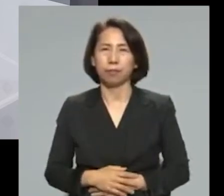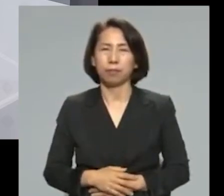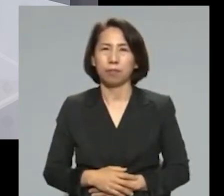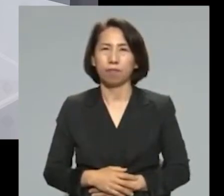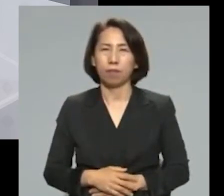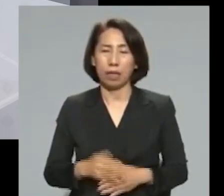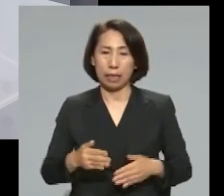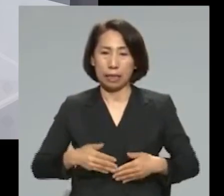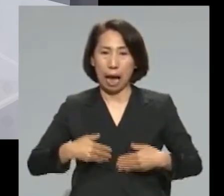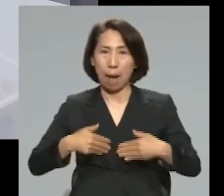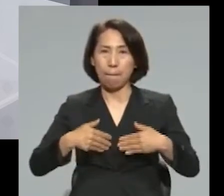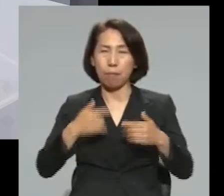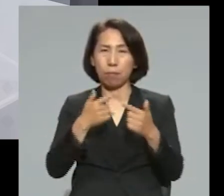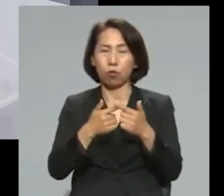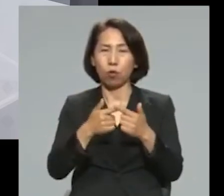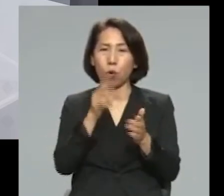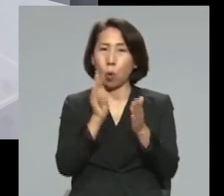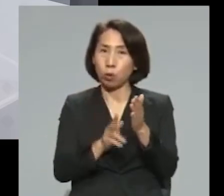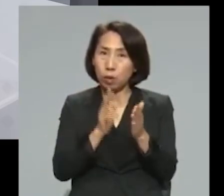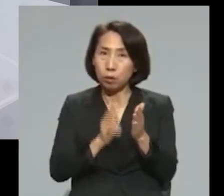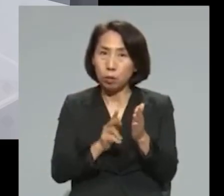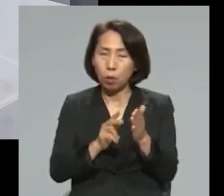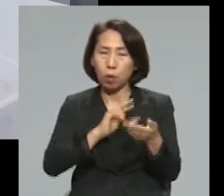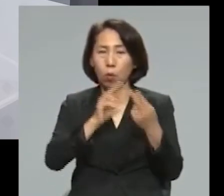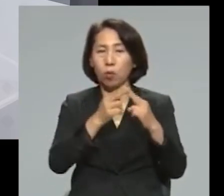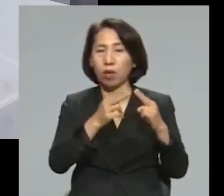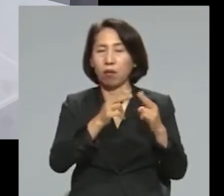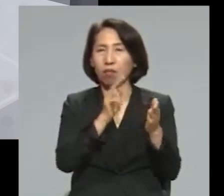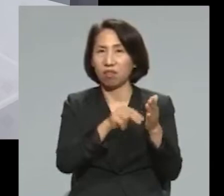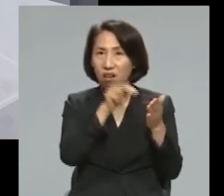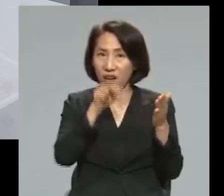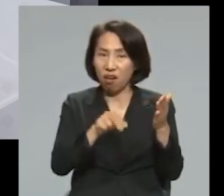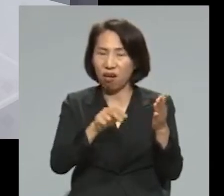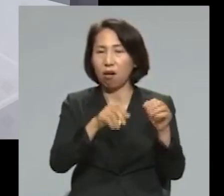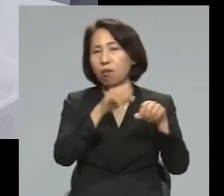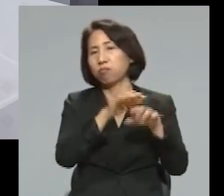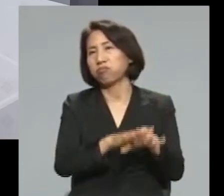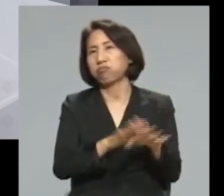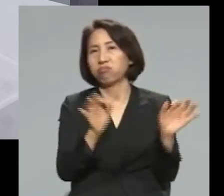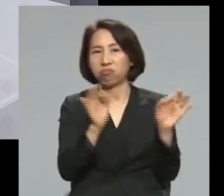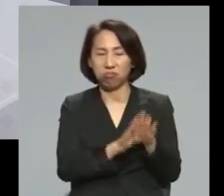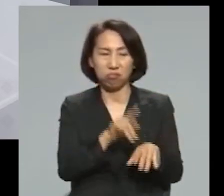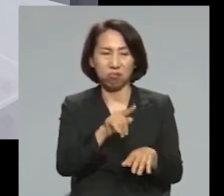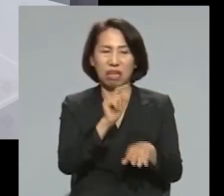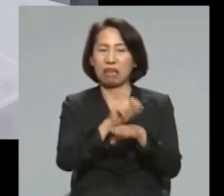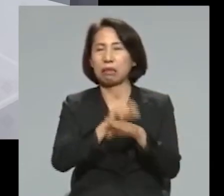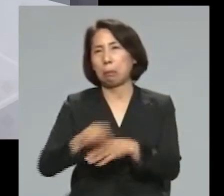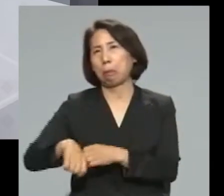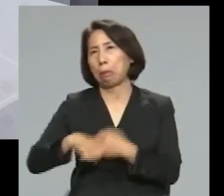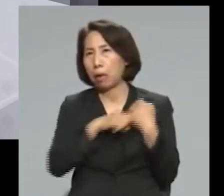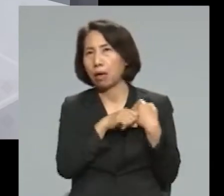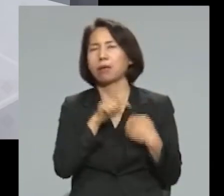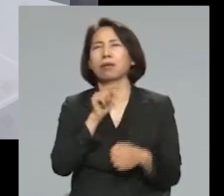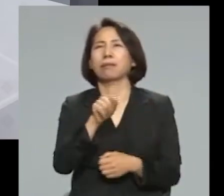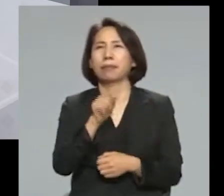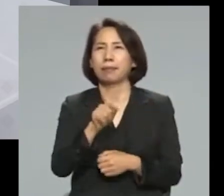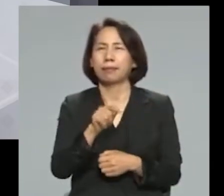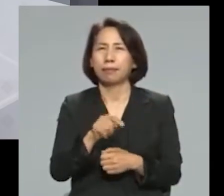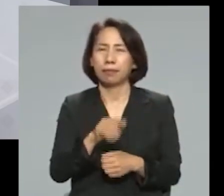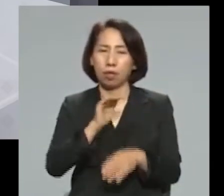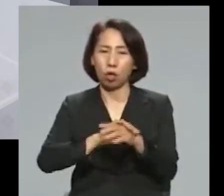남부 내륙 고속철도 고령역 무사는 행정력 부재입니다.